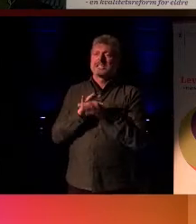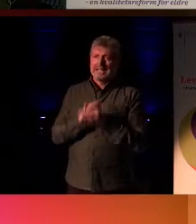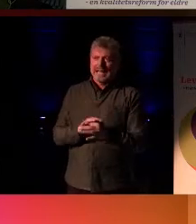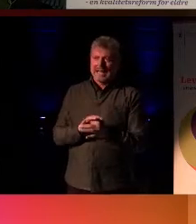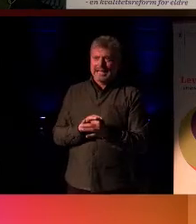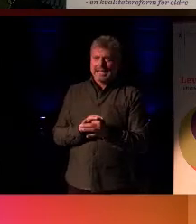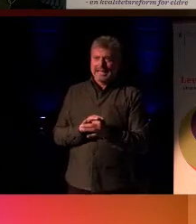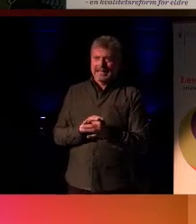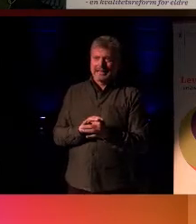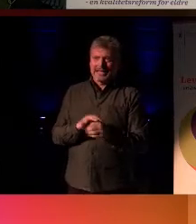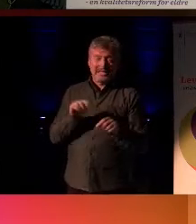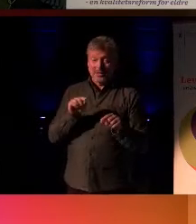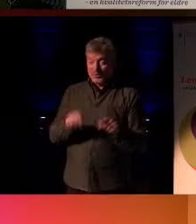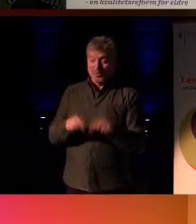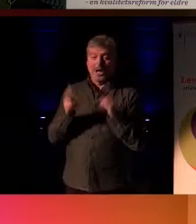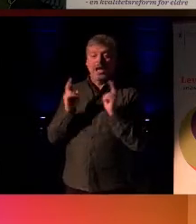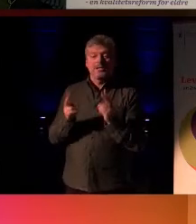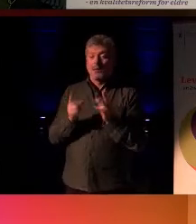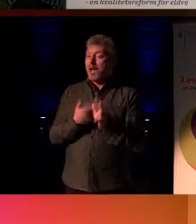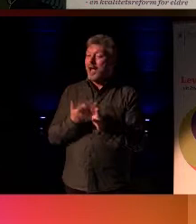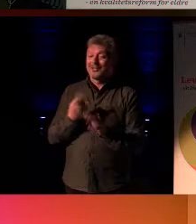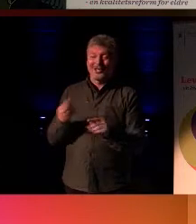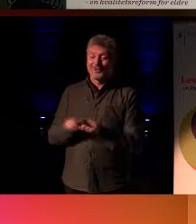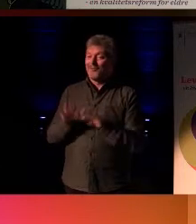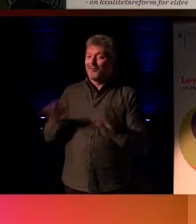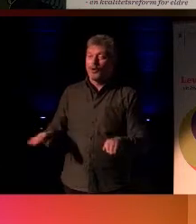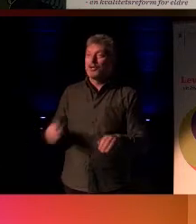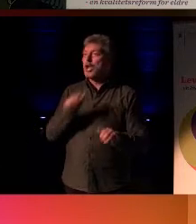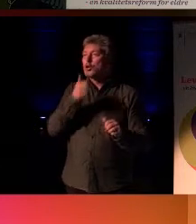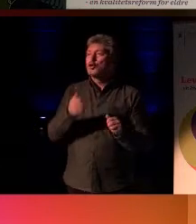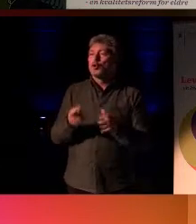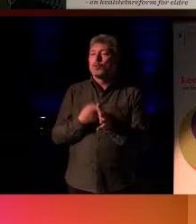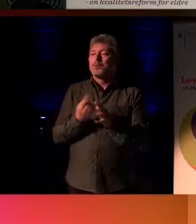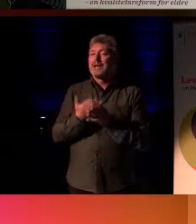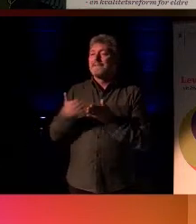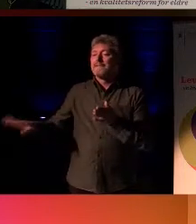som ikke har blitt særlig flere, må prioritere bort andre oppgaver.